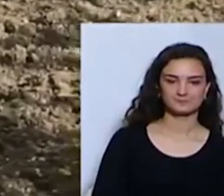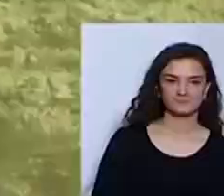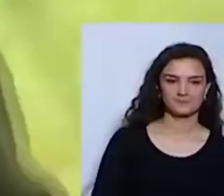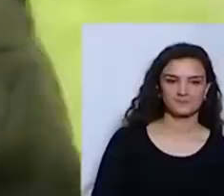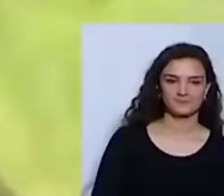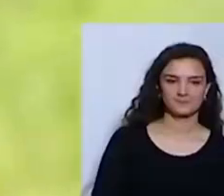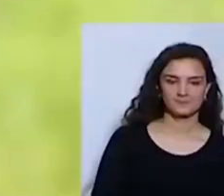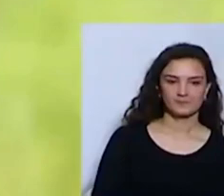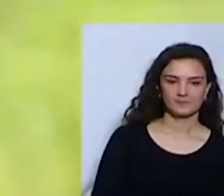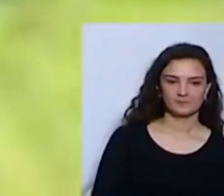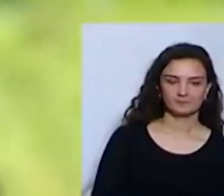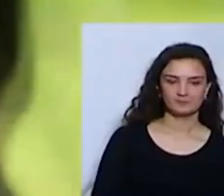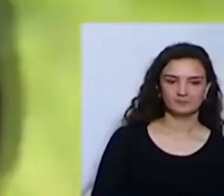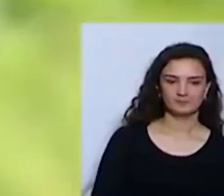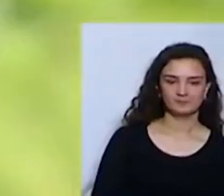მიყვარს დიდი.